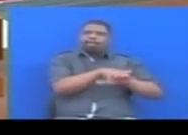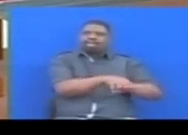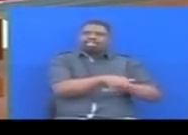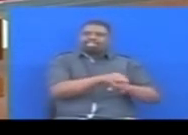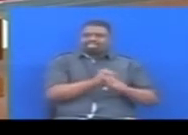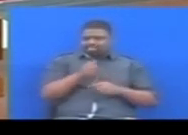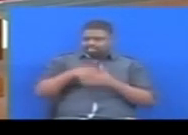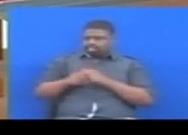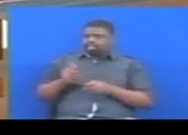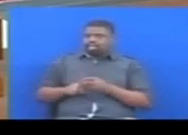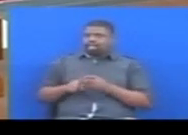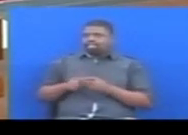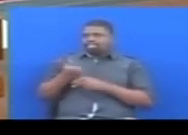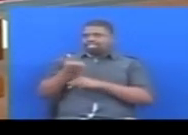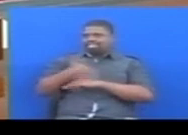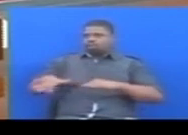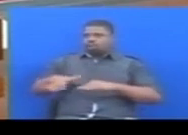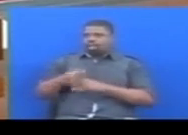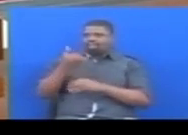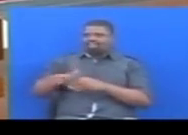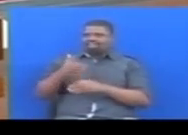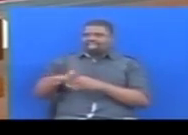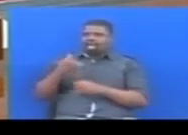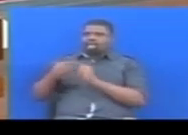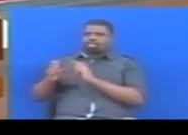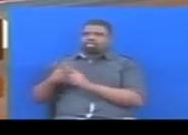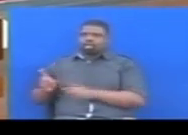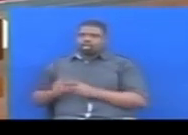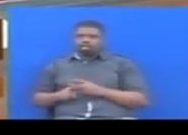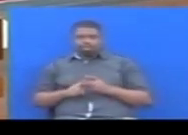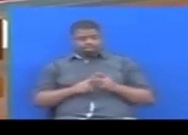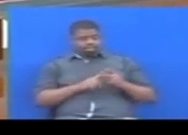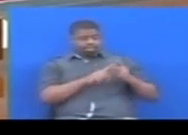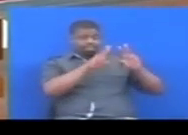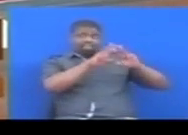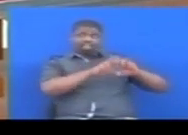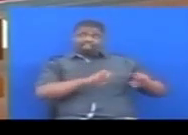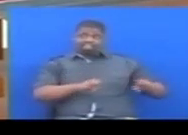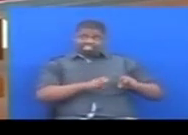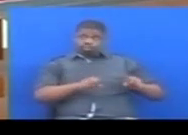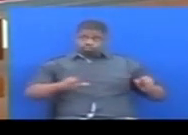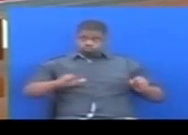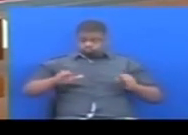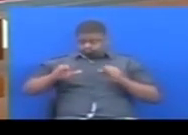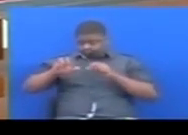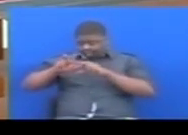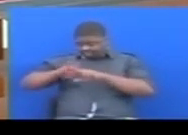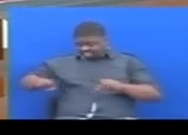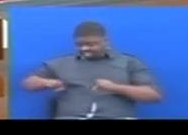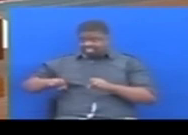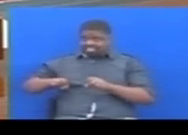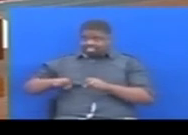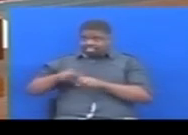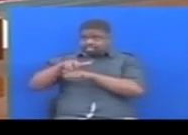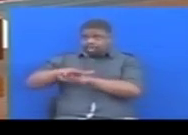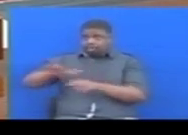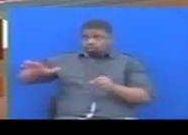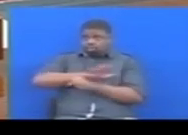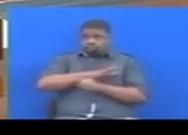Tanganyika, kwani mara ya mwisho tafiti ya tathmini ya wingi wa samaki ilifanyika katika ziwa Tanganyika